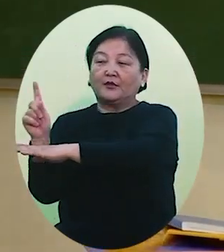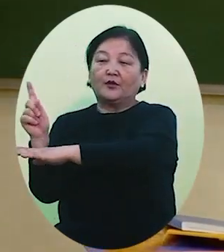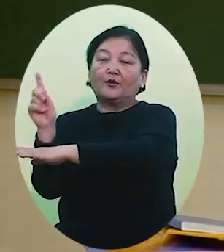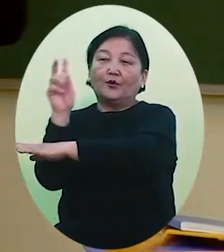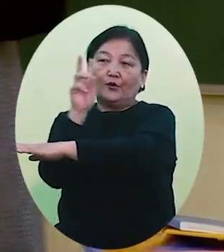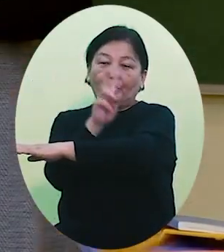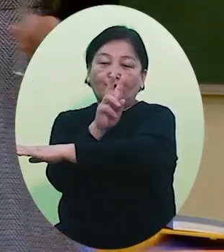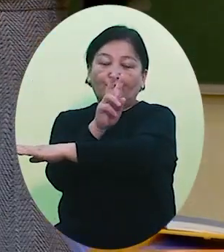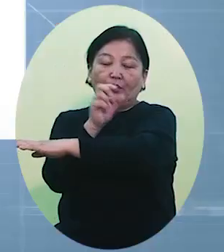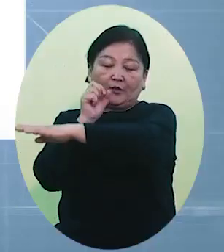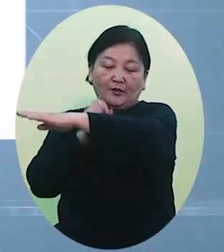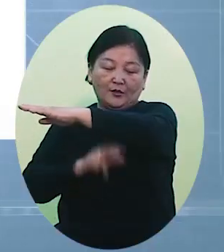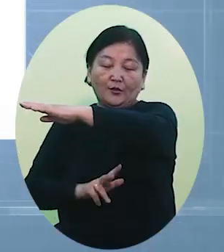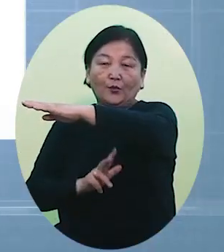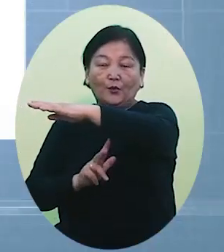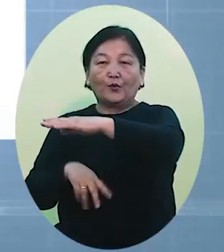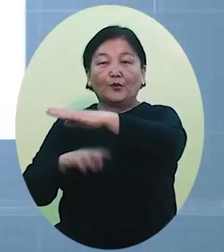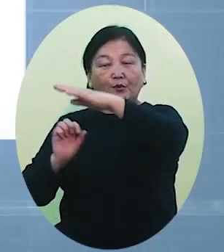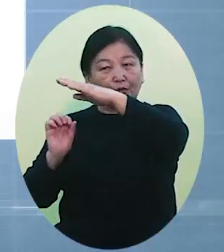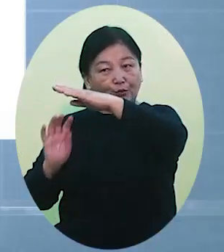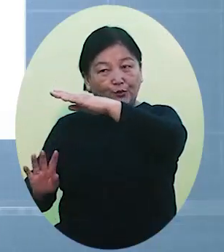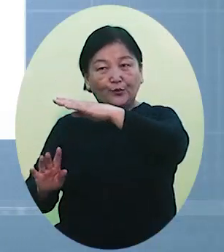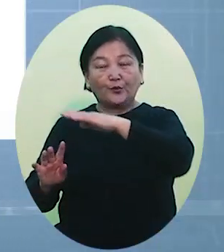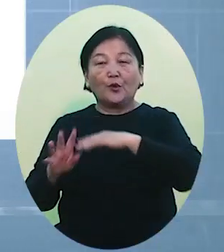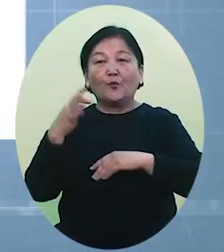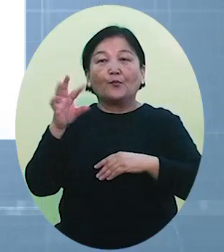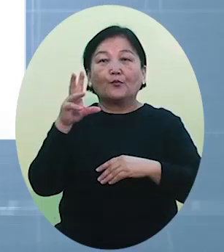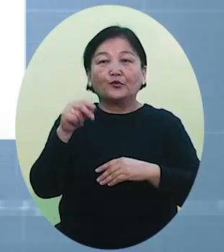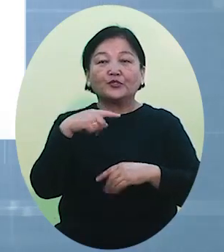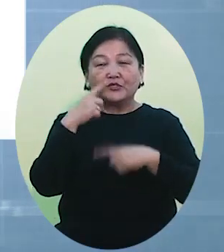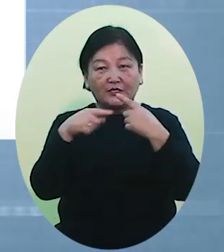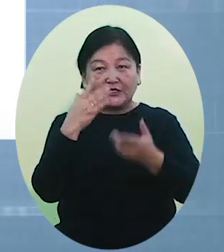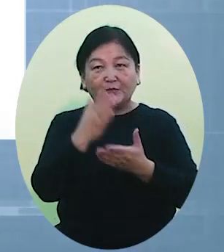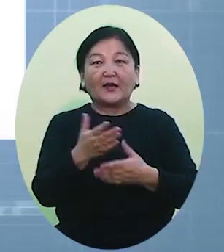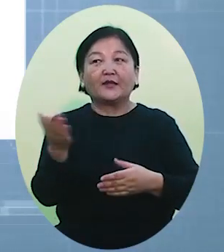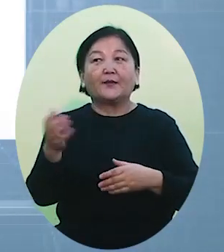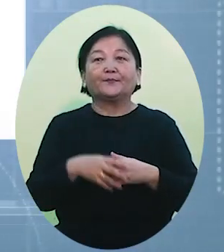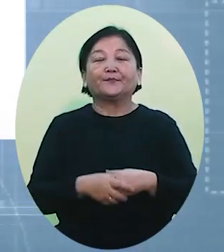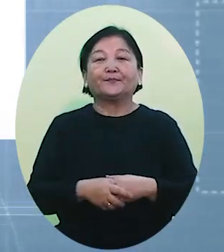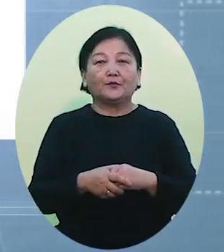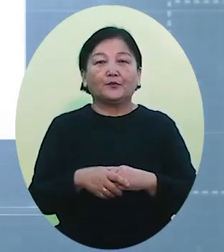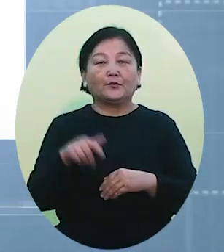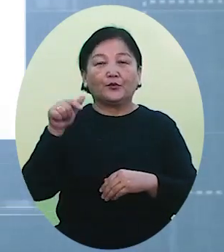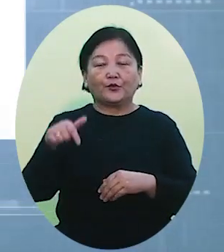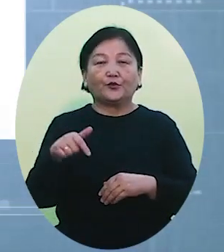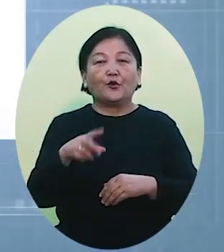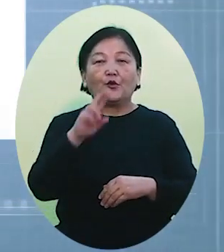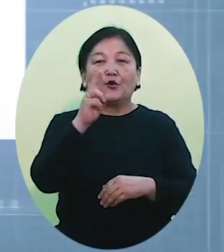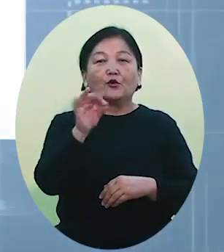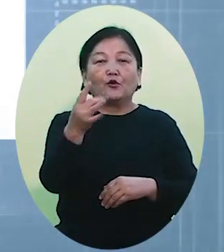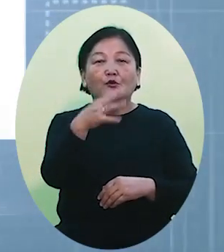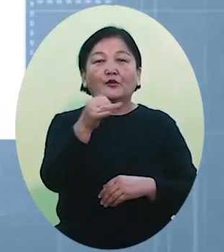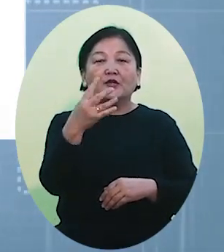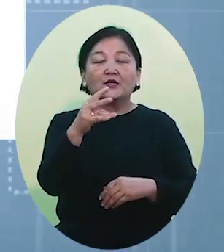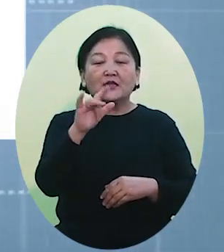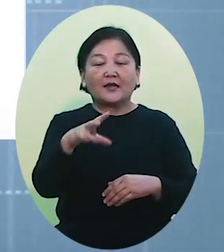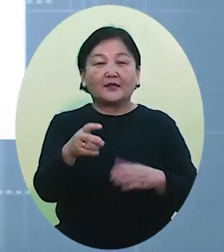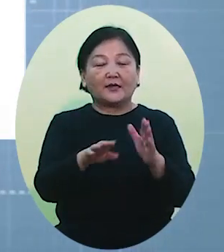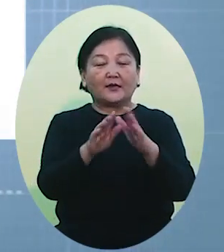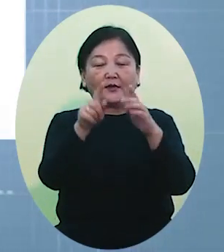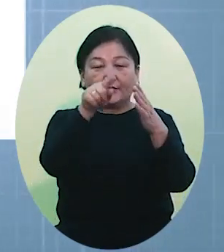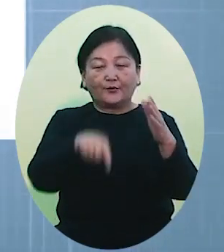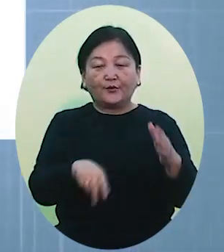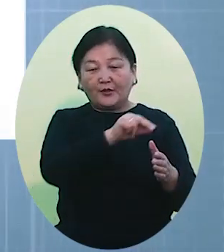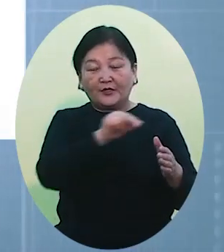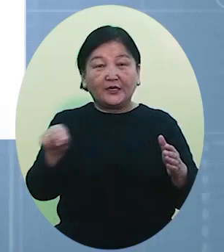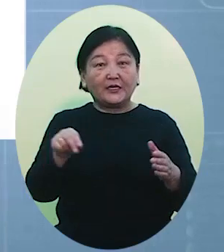энэ координатын хавтгаа дээр функцийг бүтнээр нь дүрсэлж тэмдэглэх юм байна. За цэгүүдэд тэмдэглэе. За мөн багш нь бас энэ